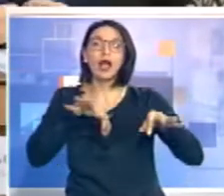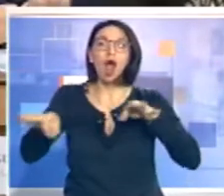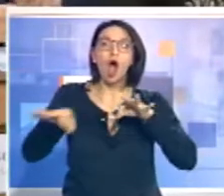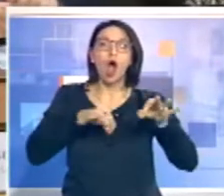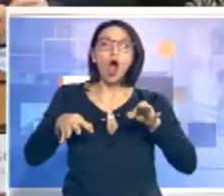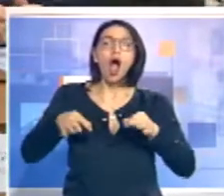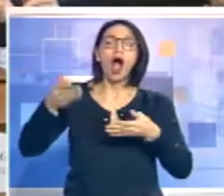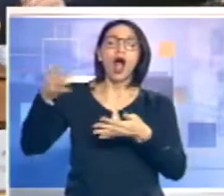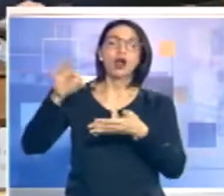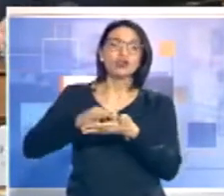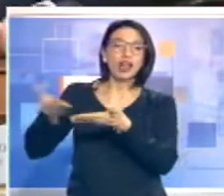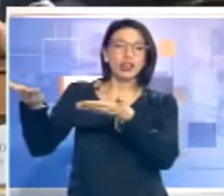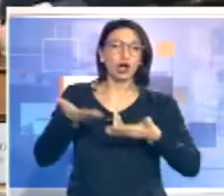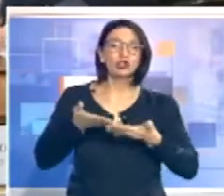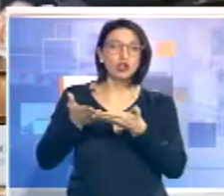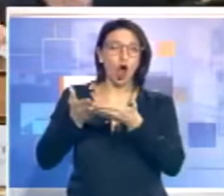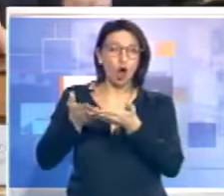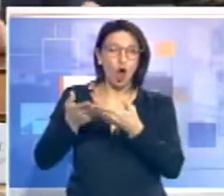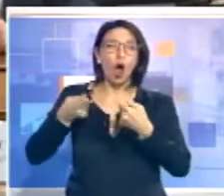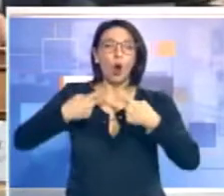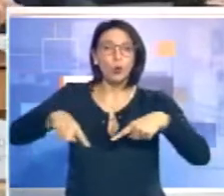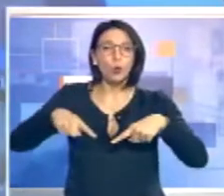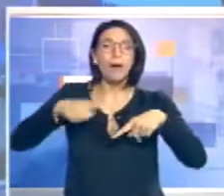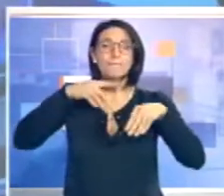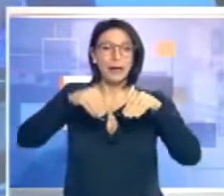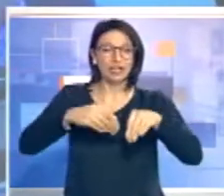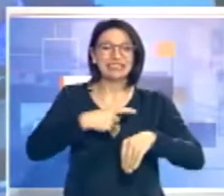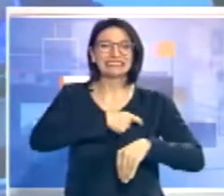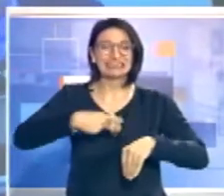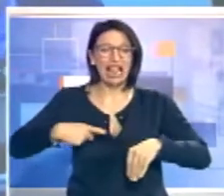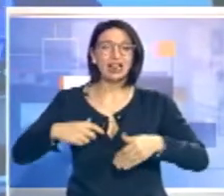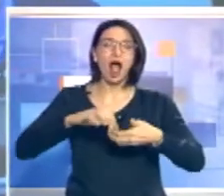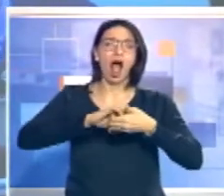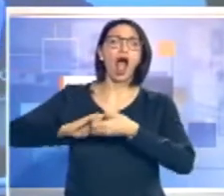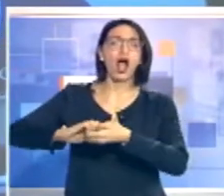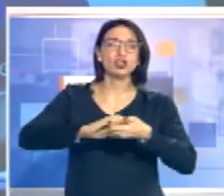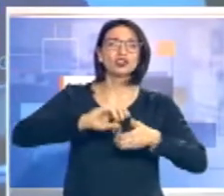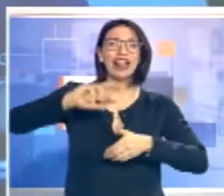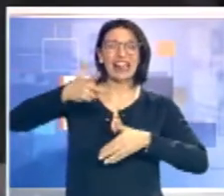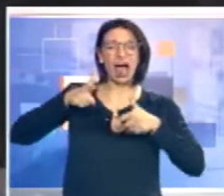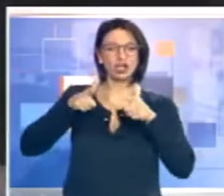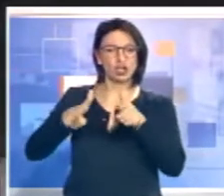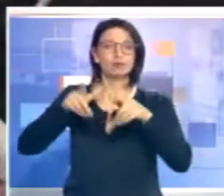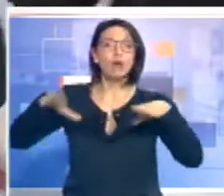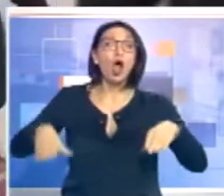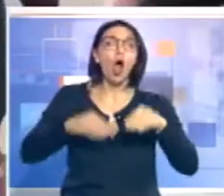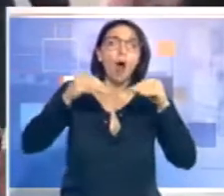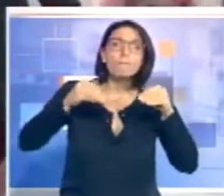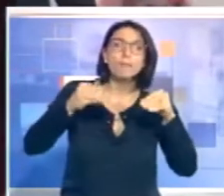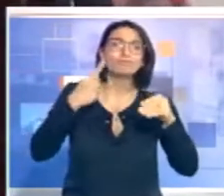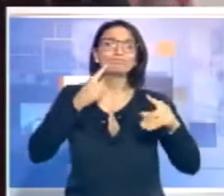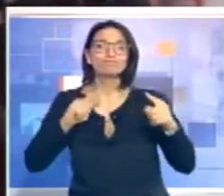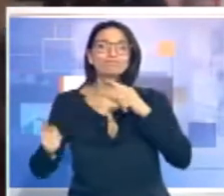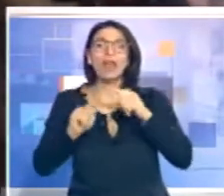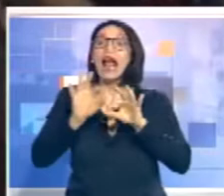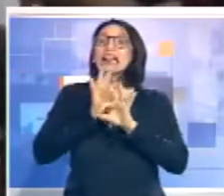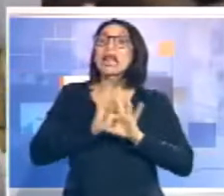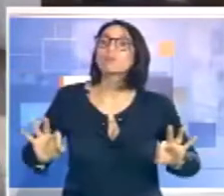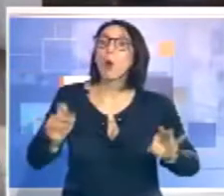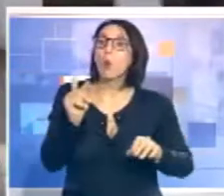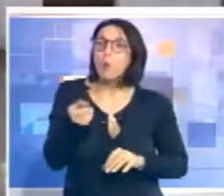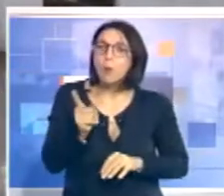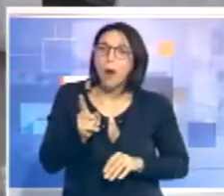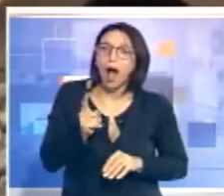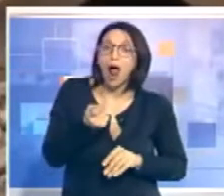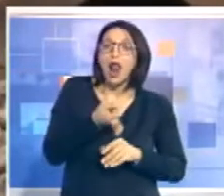coordinamento soccorsi, riunione con la partecipazione di sindaci e associazioni del terzo settore per incominciare a definire le disponibilità e capire